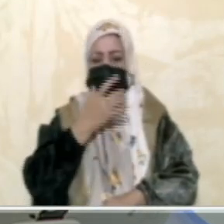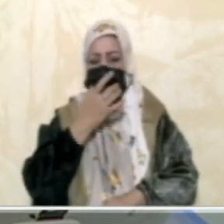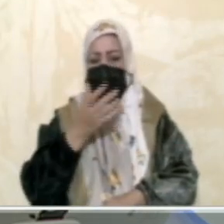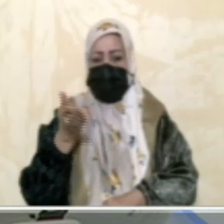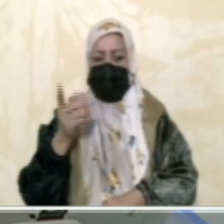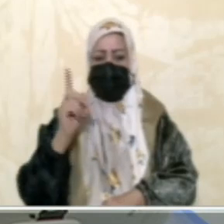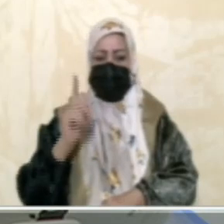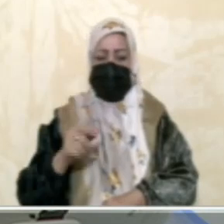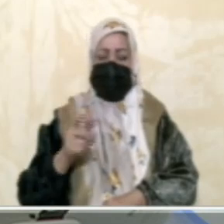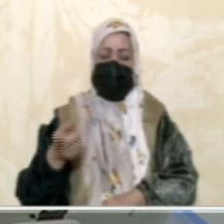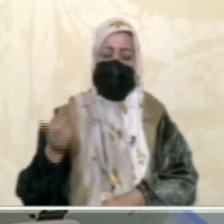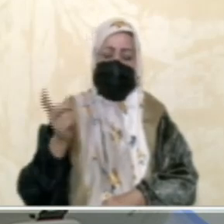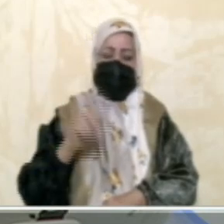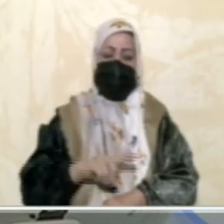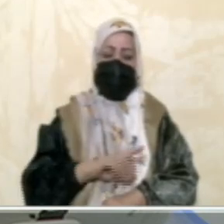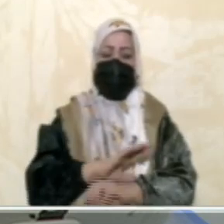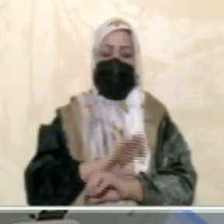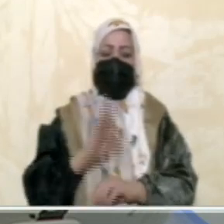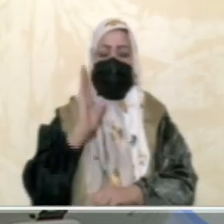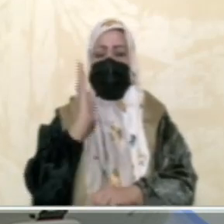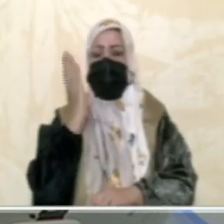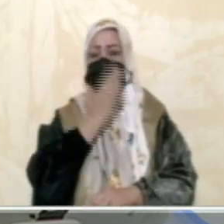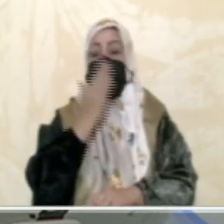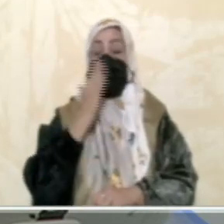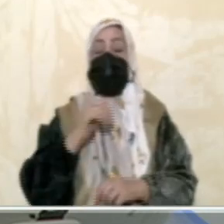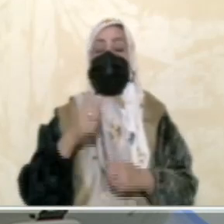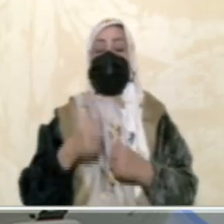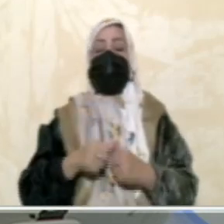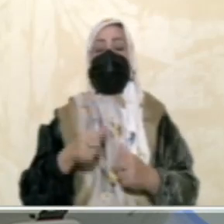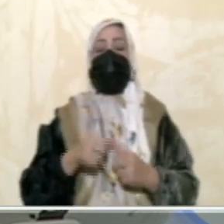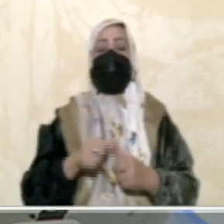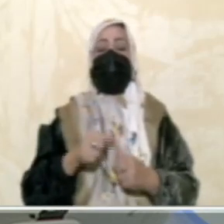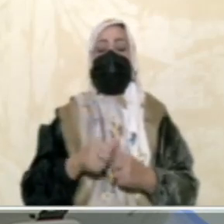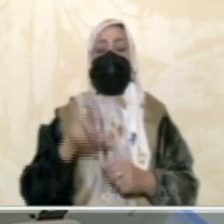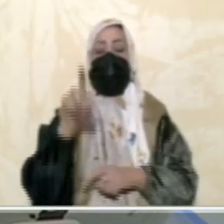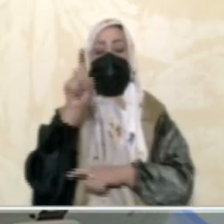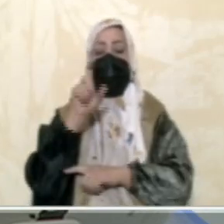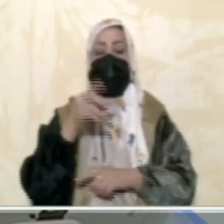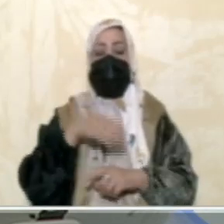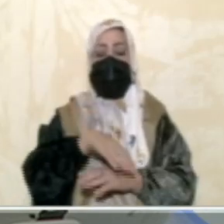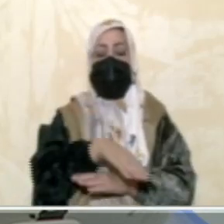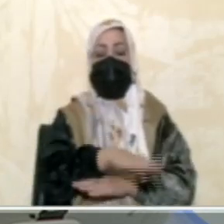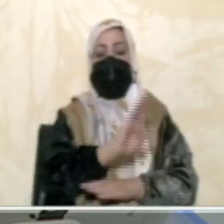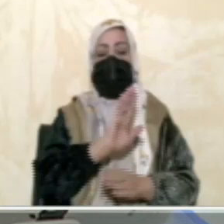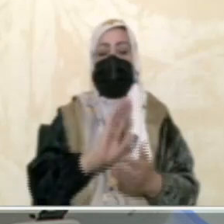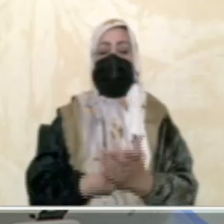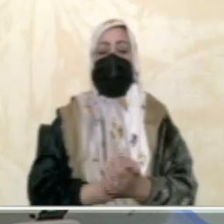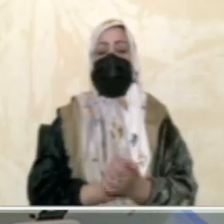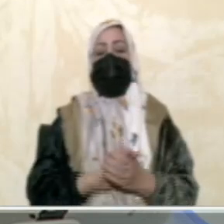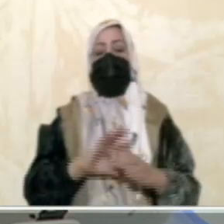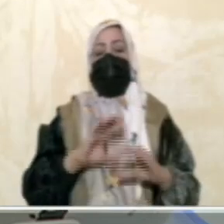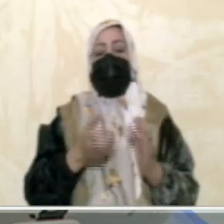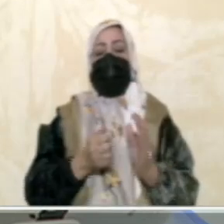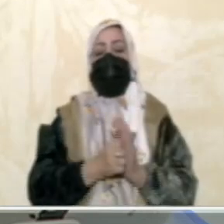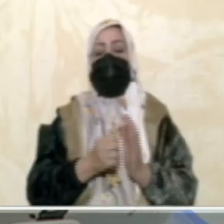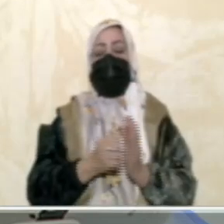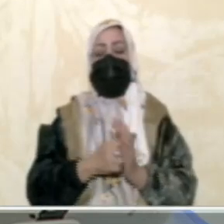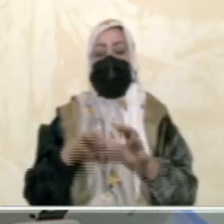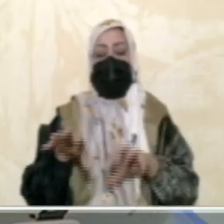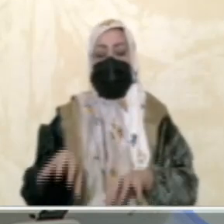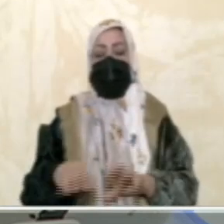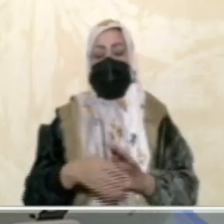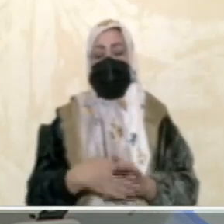في خلوه الطشان بجانب بيتي اطلاقا وهو من المشايخ الذين